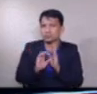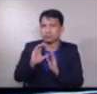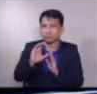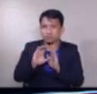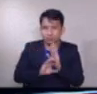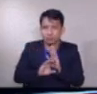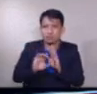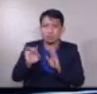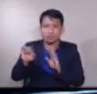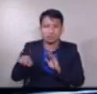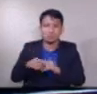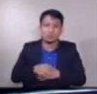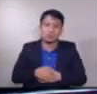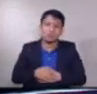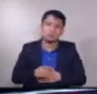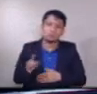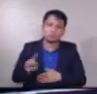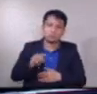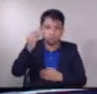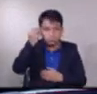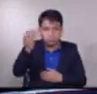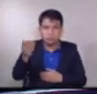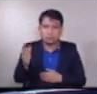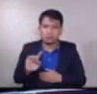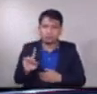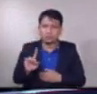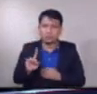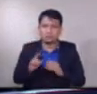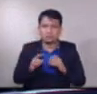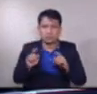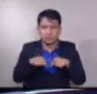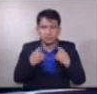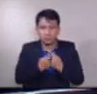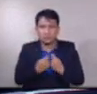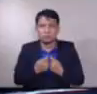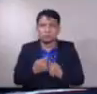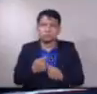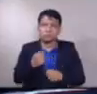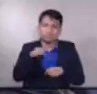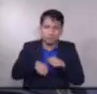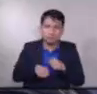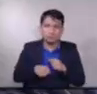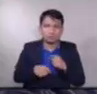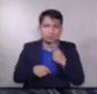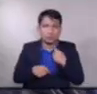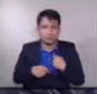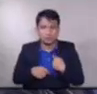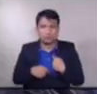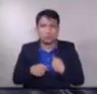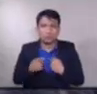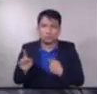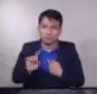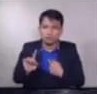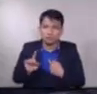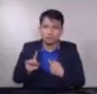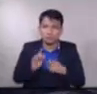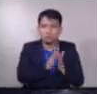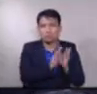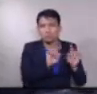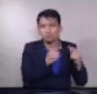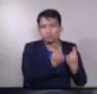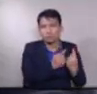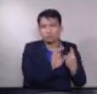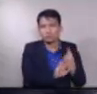o saligang batas para sa bawat tribo. Tama po mo yan. And hindi po sa... Medyo masalimuot hindi po yung bawat tribo. Oh.